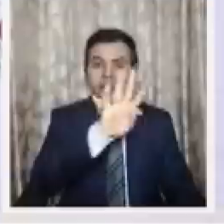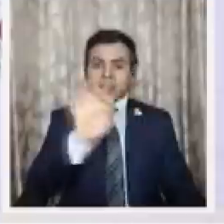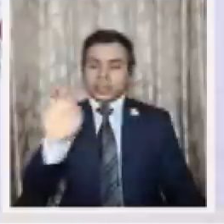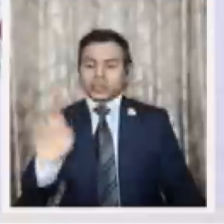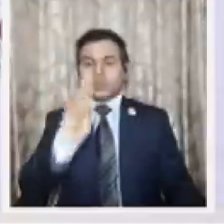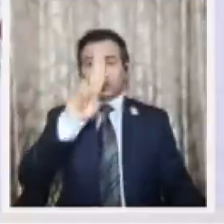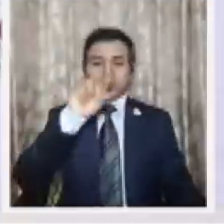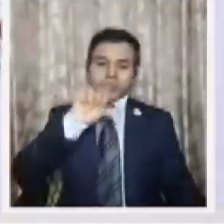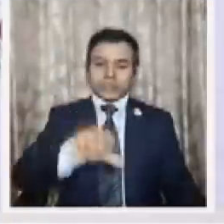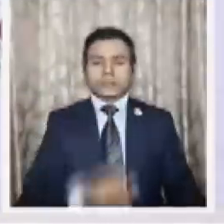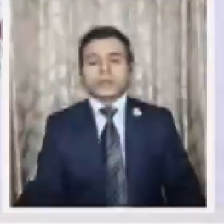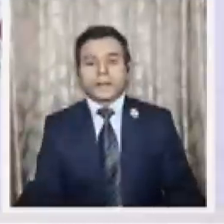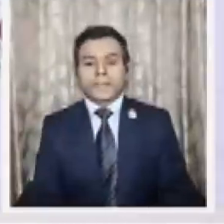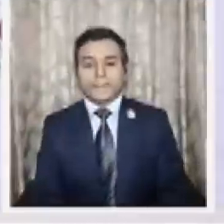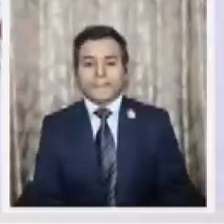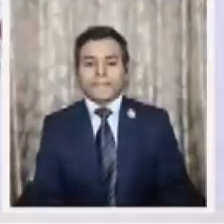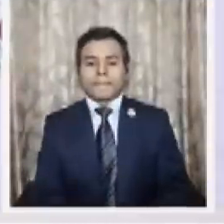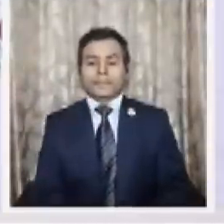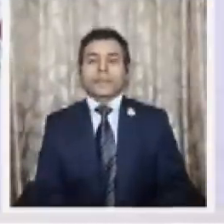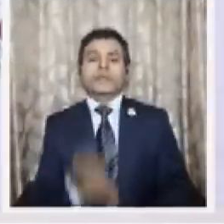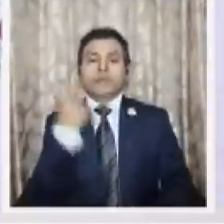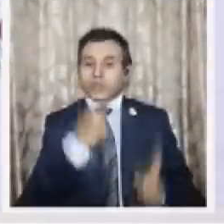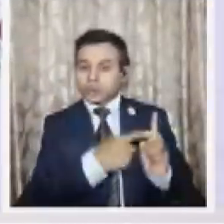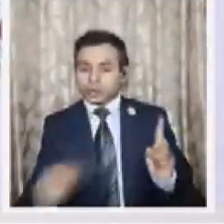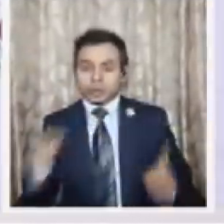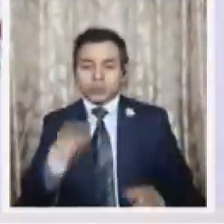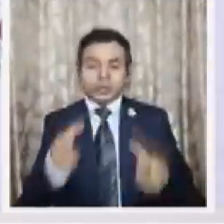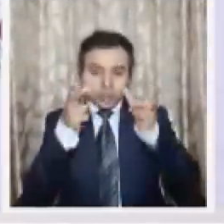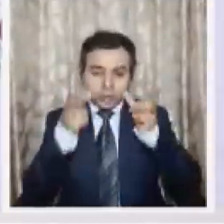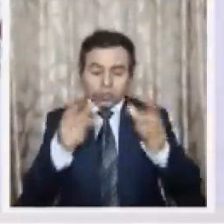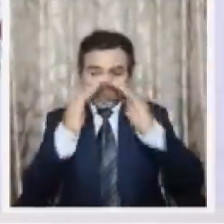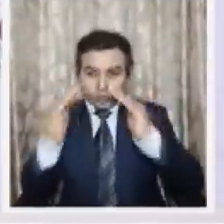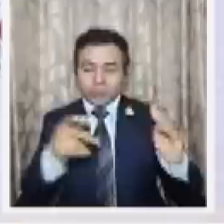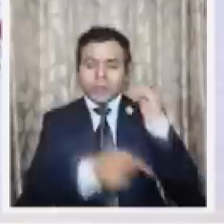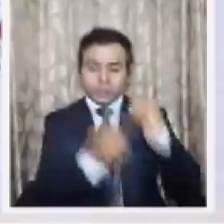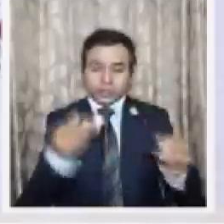24 ঘন্টায় কোয়ারেন্টাইনে যুক্ত হয়েছেন 2,656 জন। এ পর্যন্ত কোয়ারেন্টাইনে